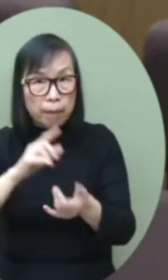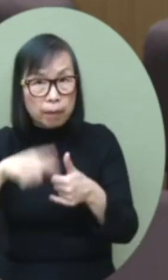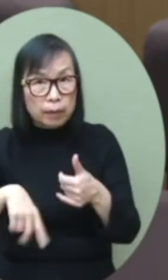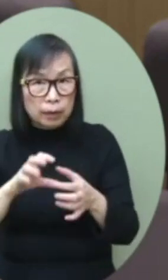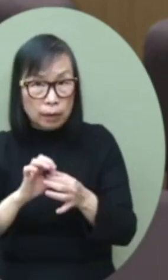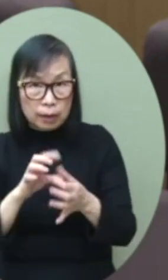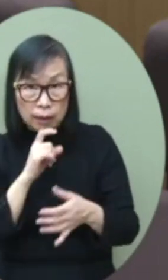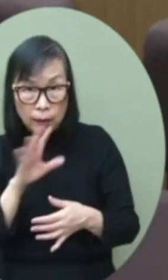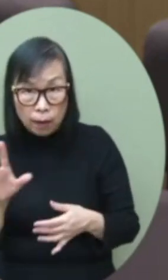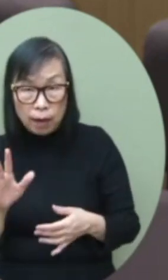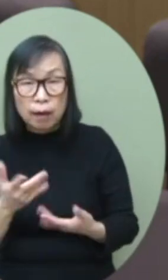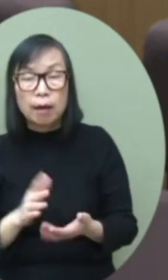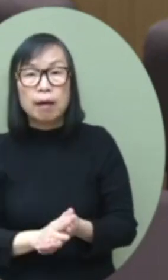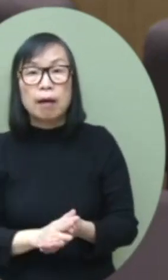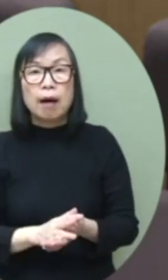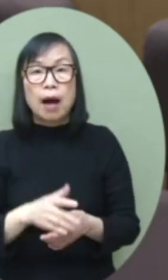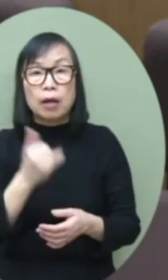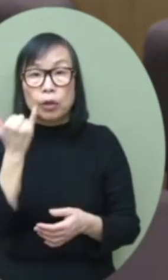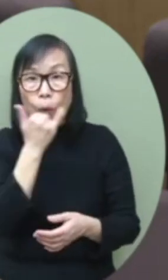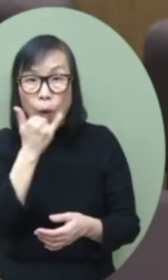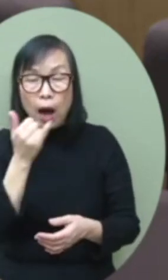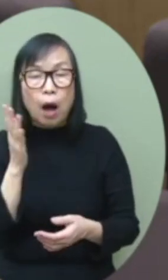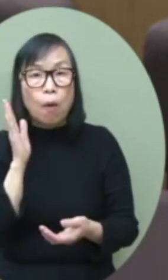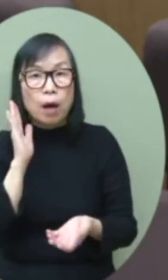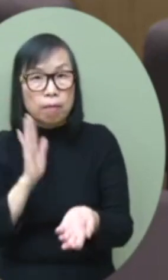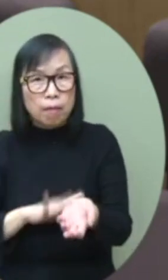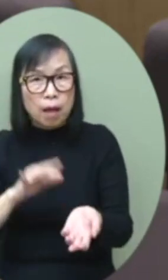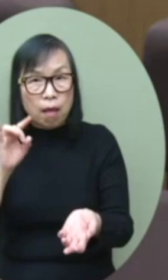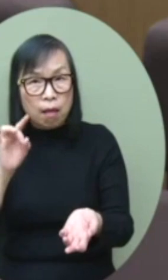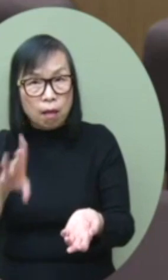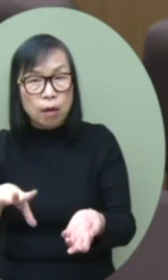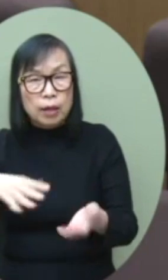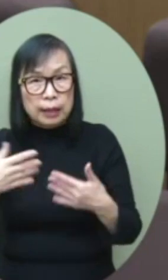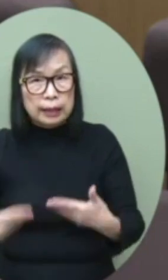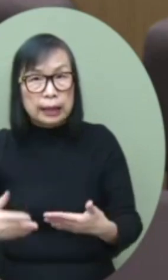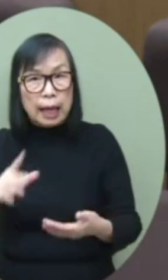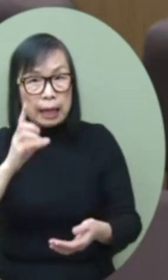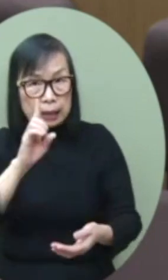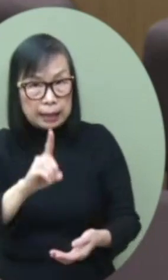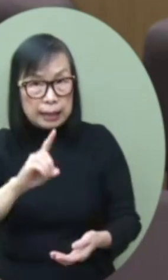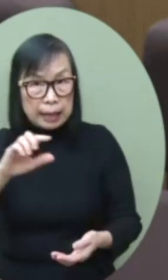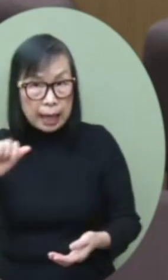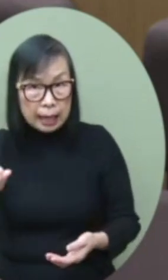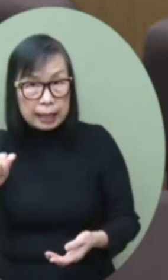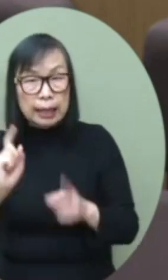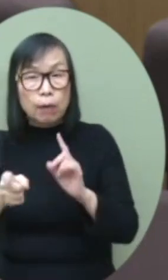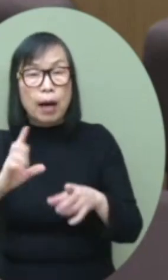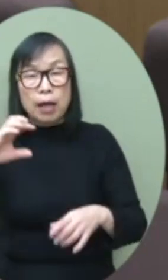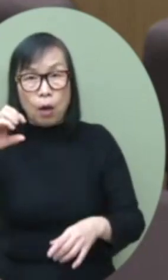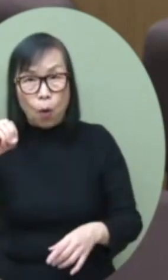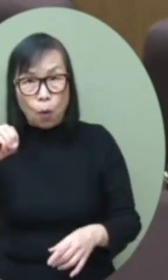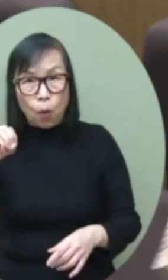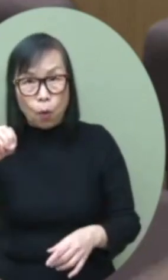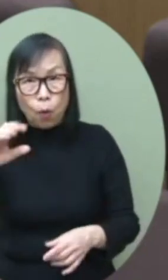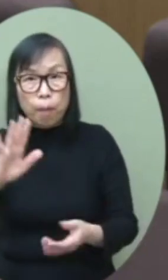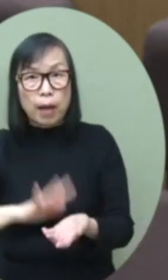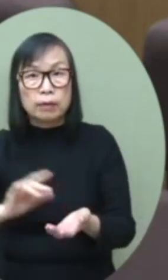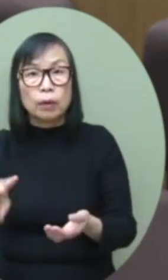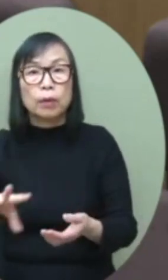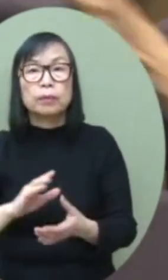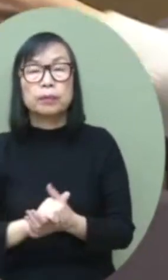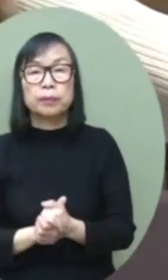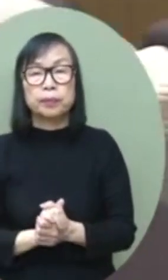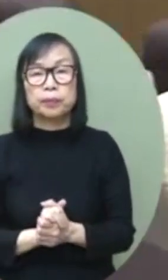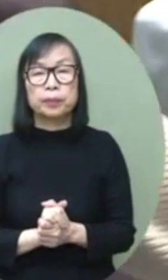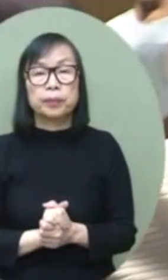埋土瓜灣鳳儀街嗰個咧，嗰個病毒其實而家係驗到係 Delta 啊，定係 Omicron？ 大約係咁樣先，唔